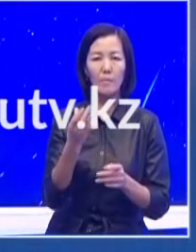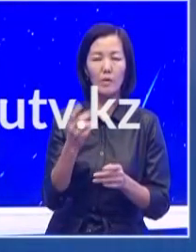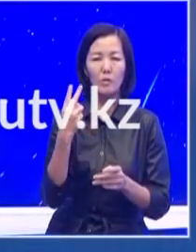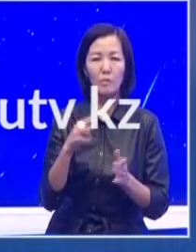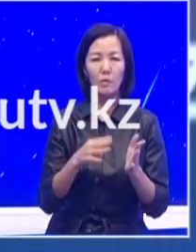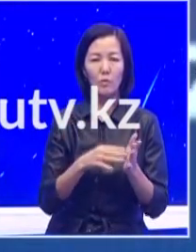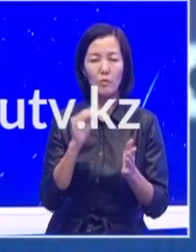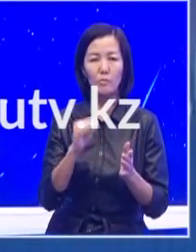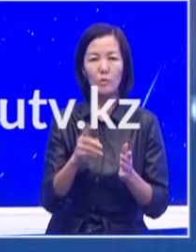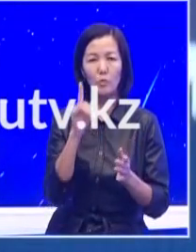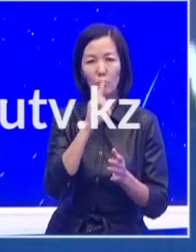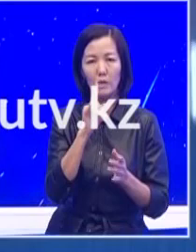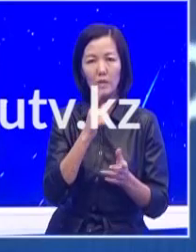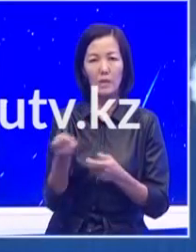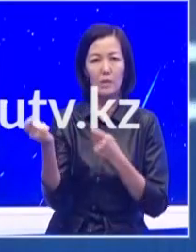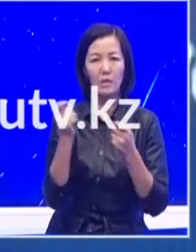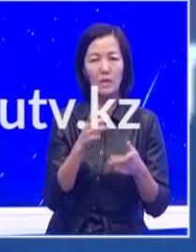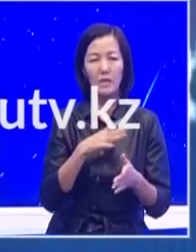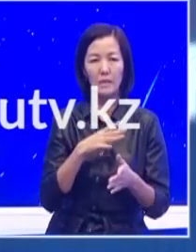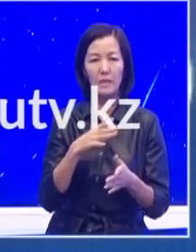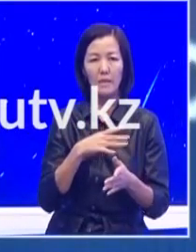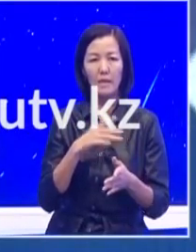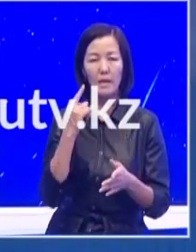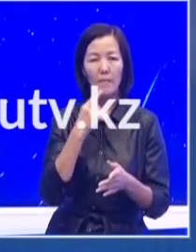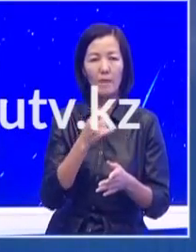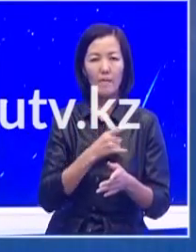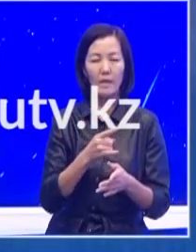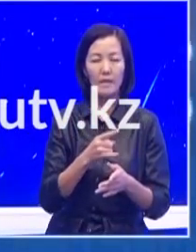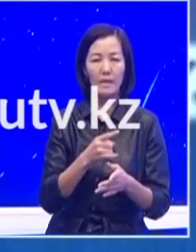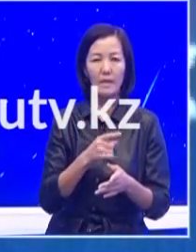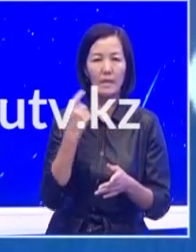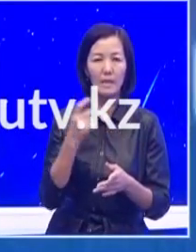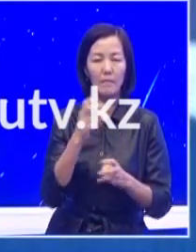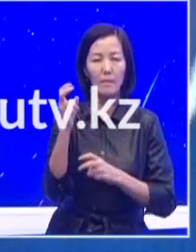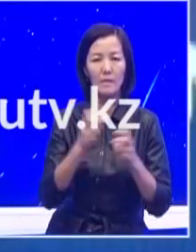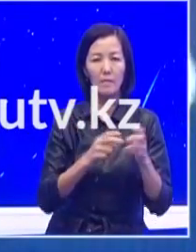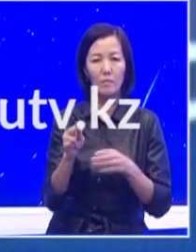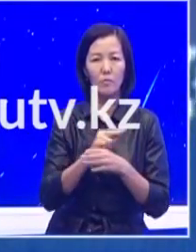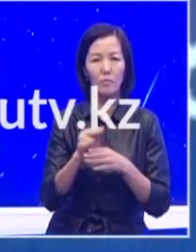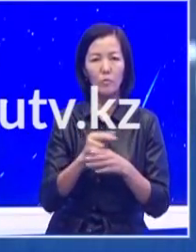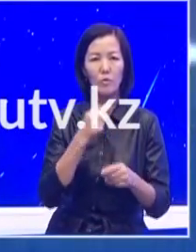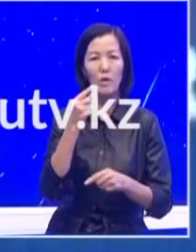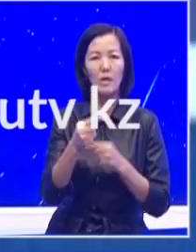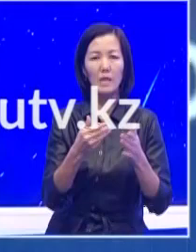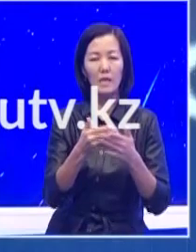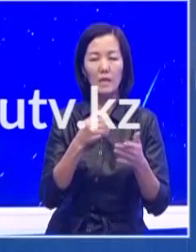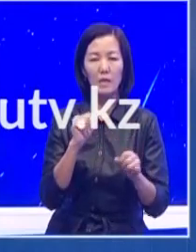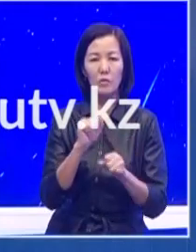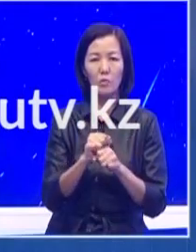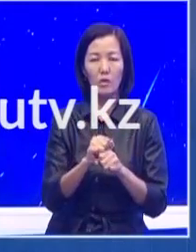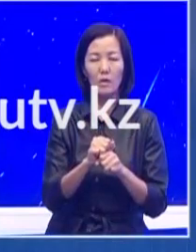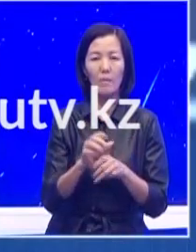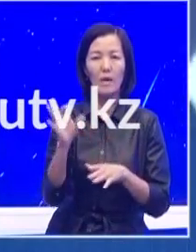мың тонна дизель отыны жеткізілді. Одан бөлек Павлодар мұнай химия зауытына жүргізілетін жөндеу жұмысы кейінге шегеріліп,